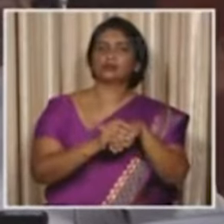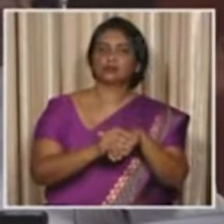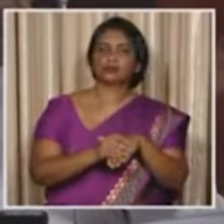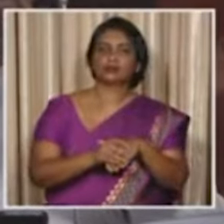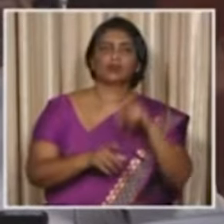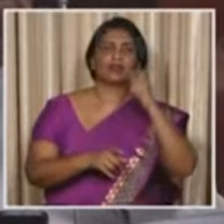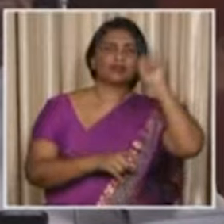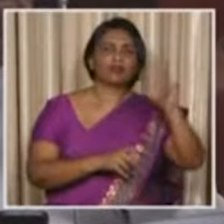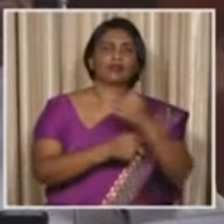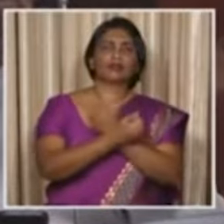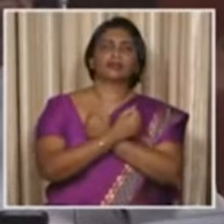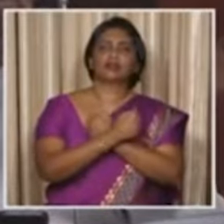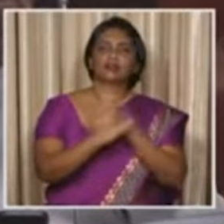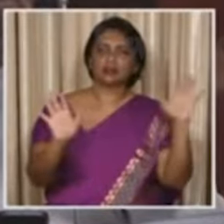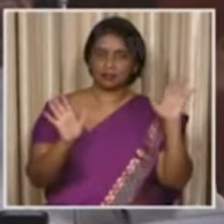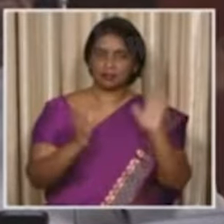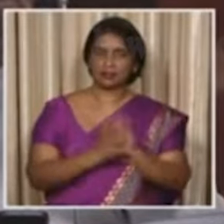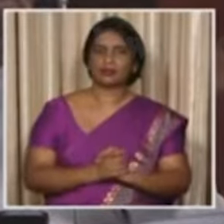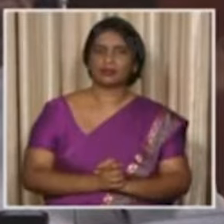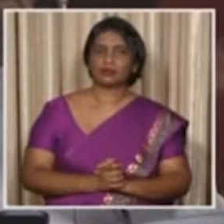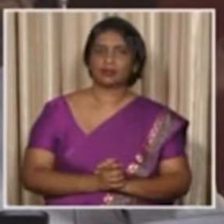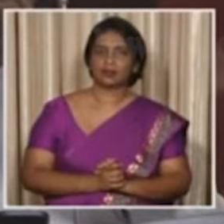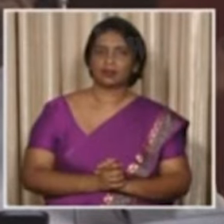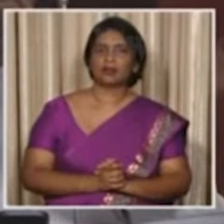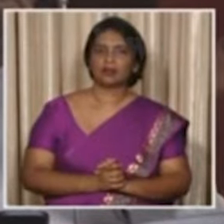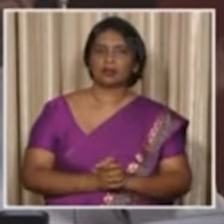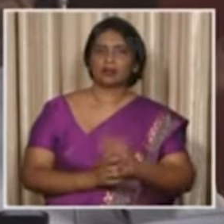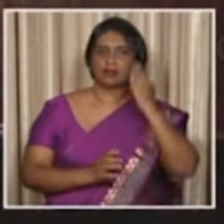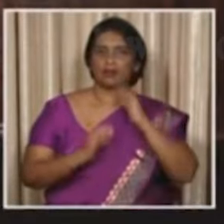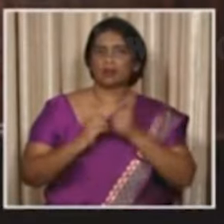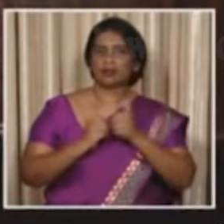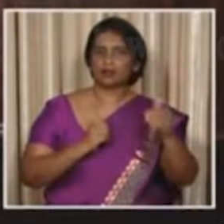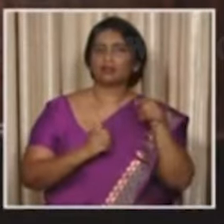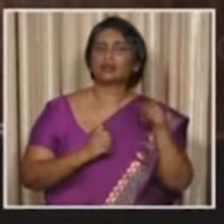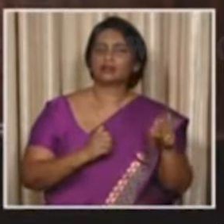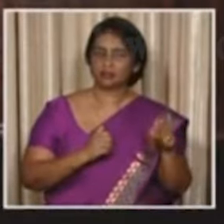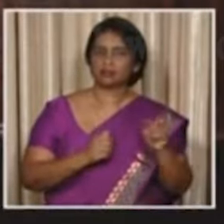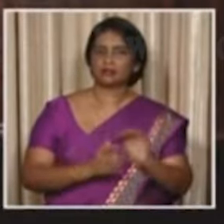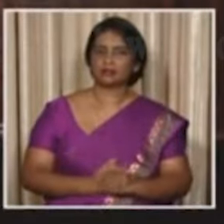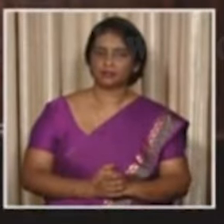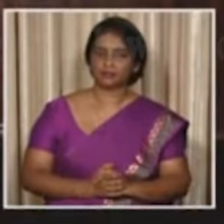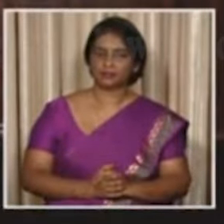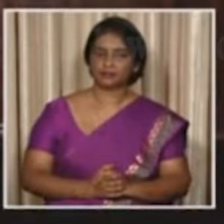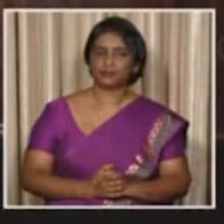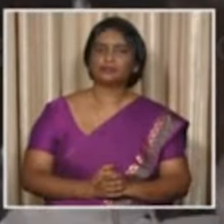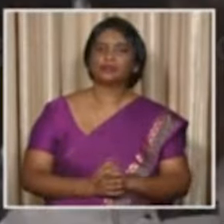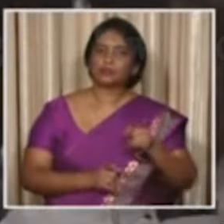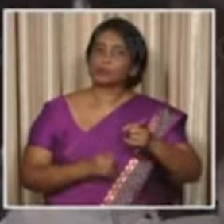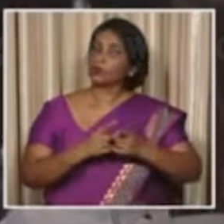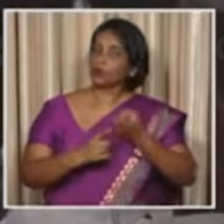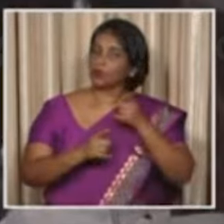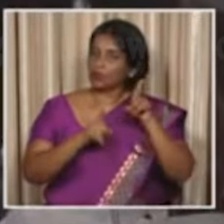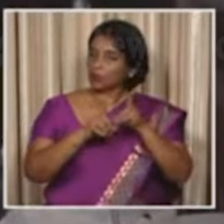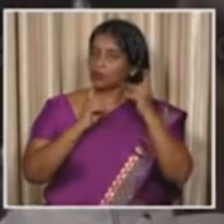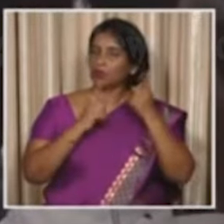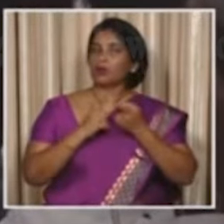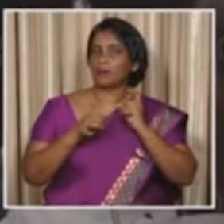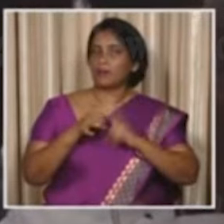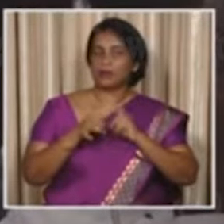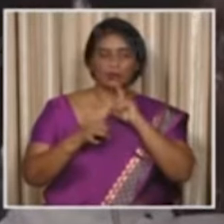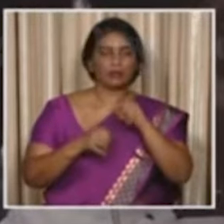විත්තිකරු නිදහස්. ඕක තමයි කරන්නේ සභානායකතුමනි. මං ඒකටම අදාළ තව ප්‍රශ්නයක් කියනවා.